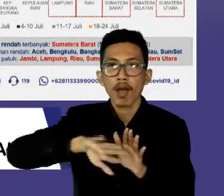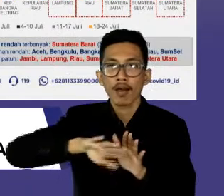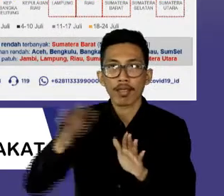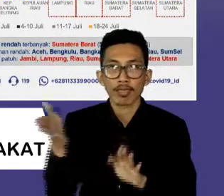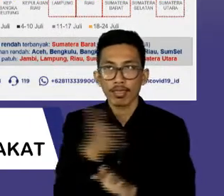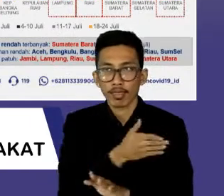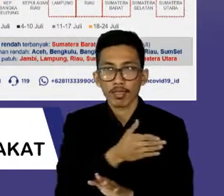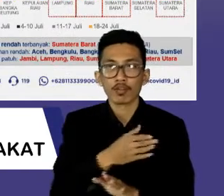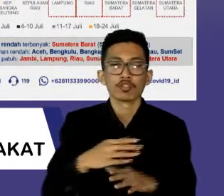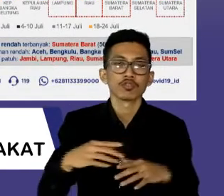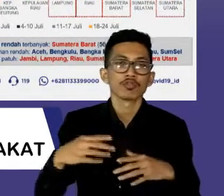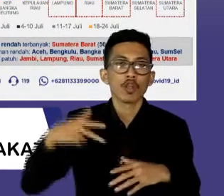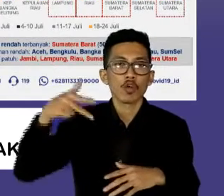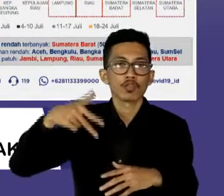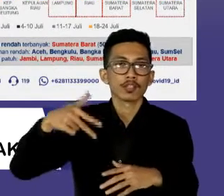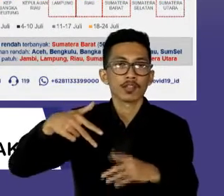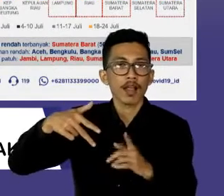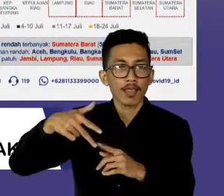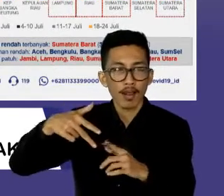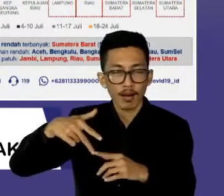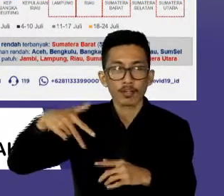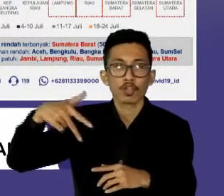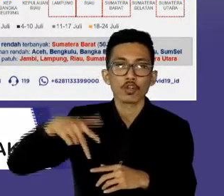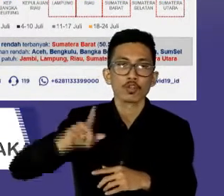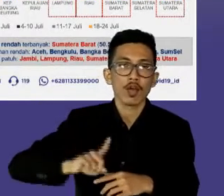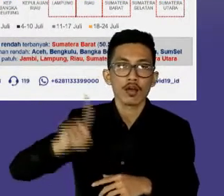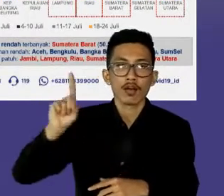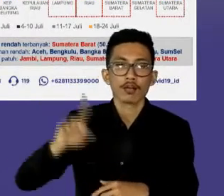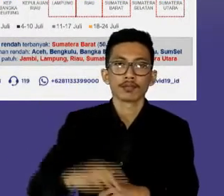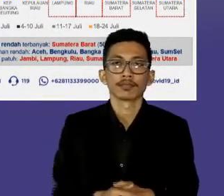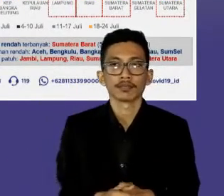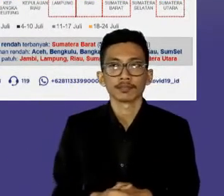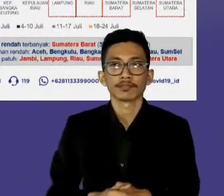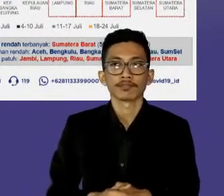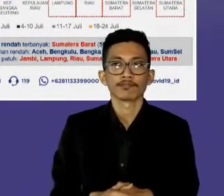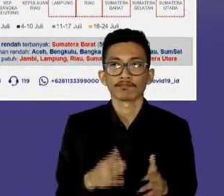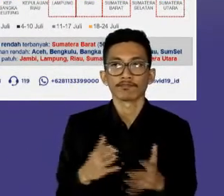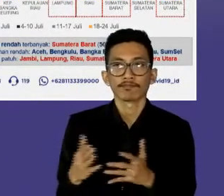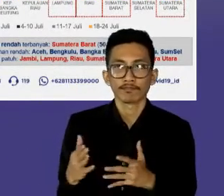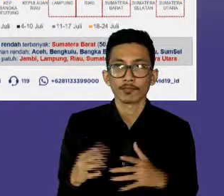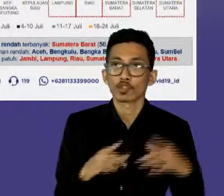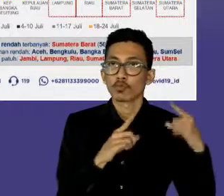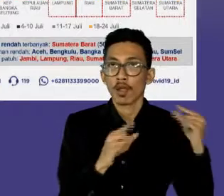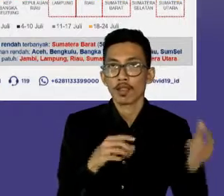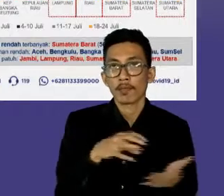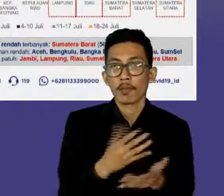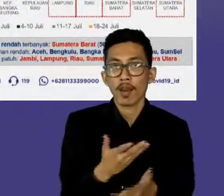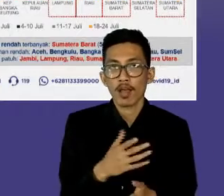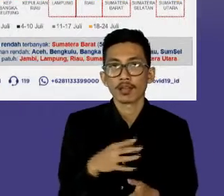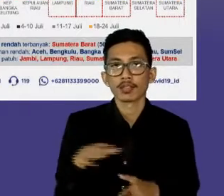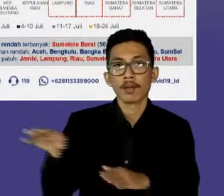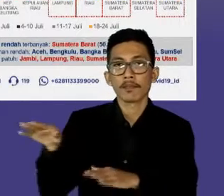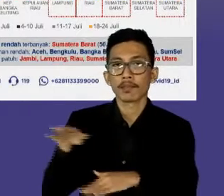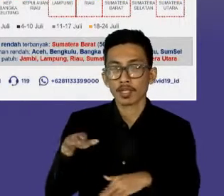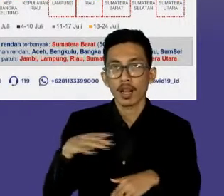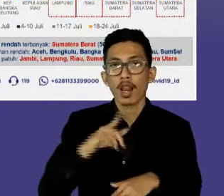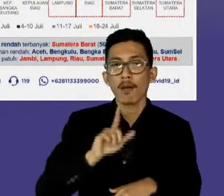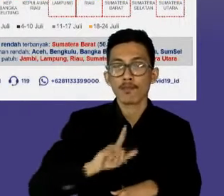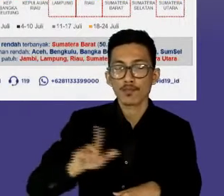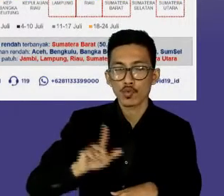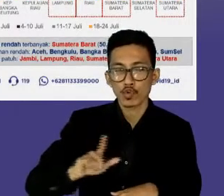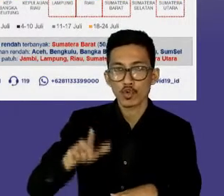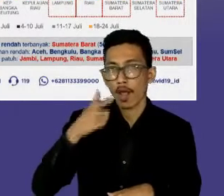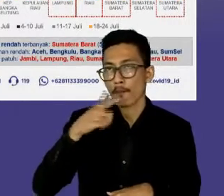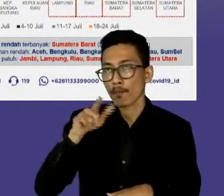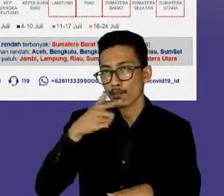dan Sulawesi Utara. Kemudian untuk Pulau Sumatera yang bertambah tidak patuhnya di Jambi, Lampung, Riau, Sumatera Barat,